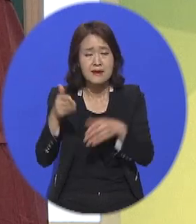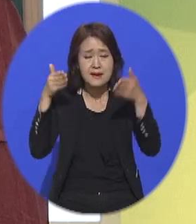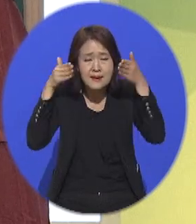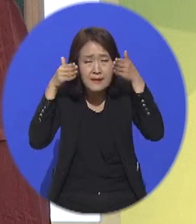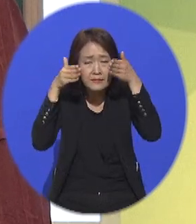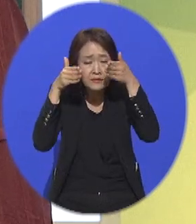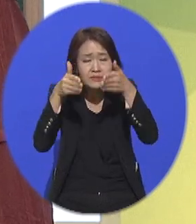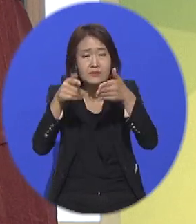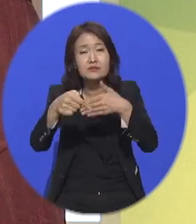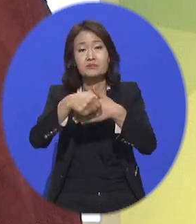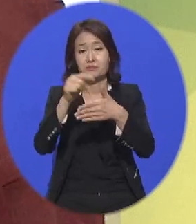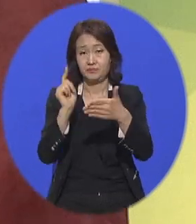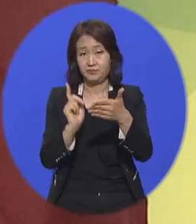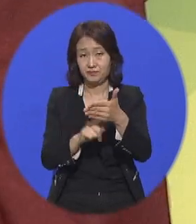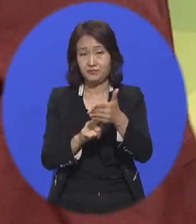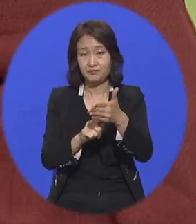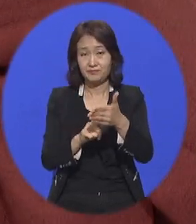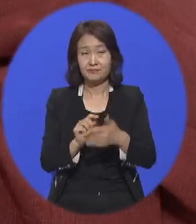집착하는 마음입니다.